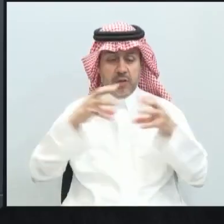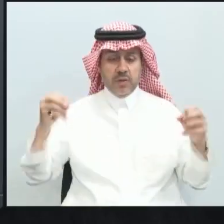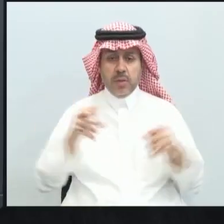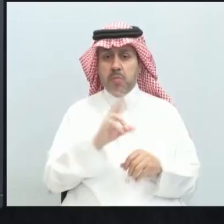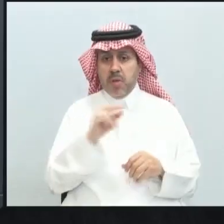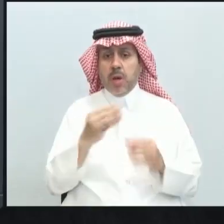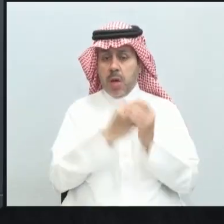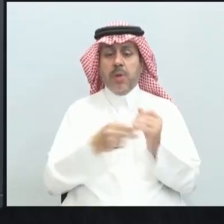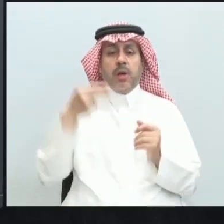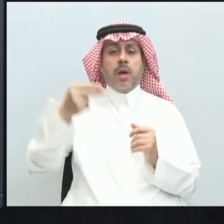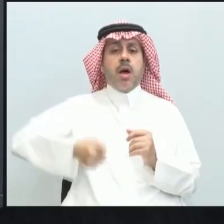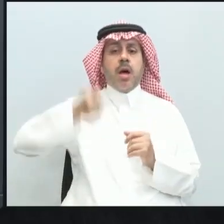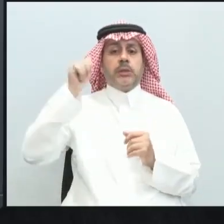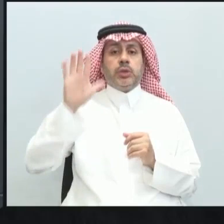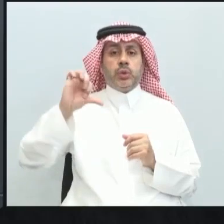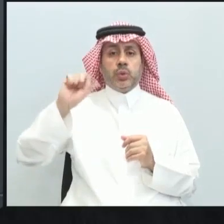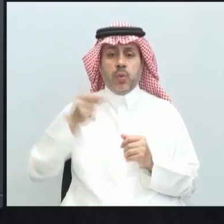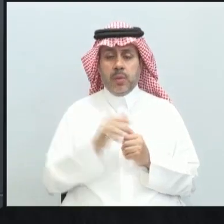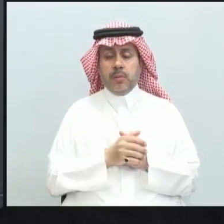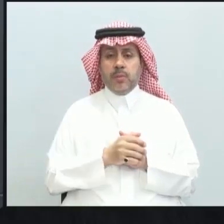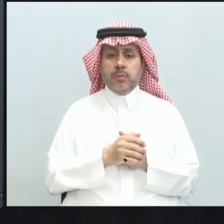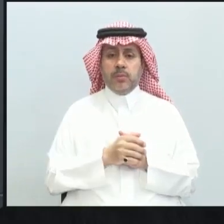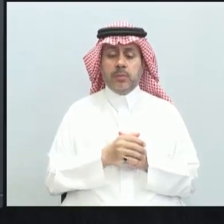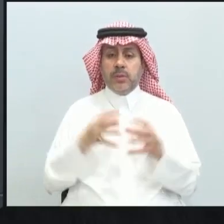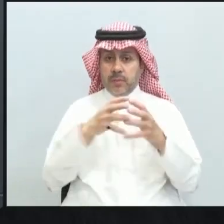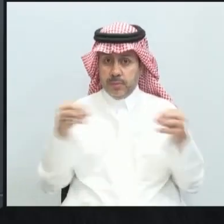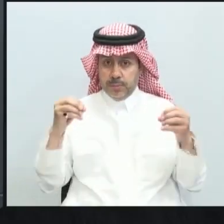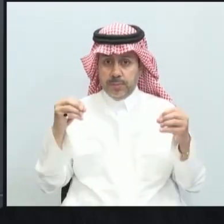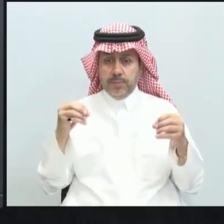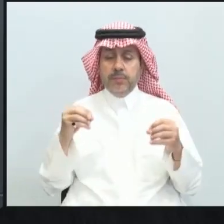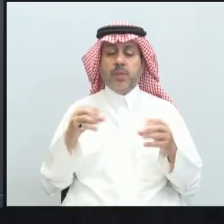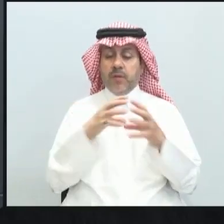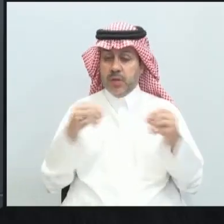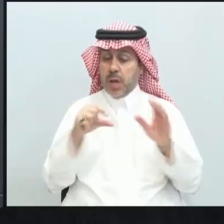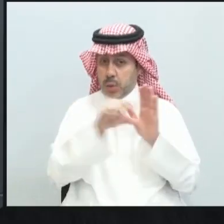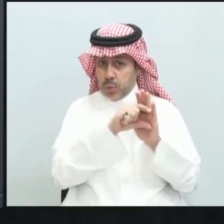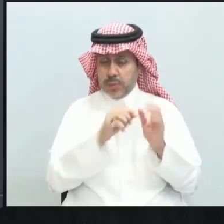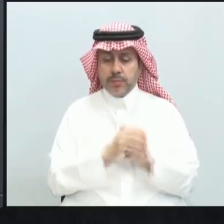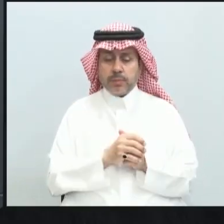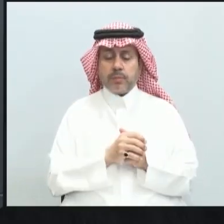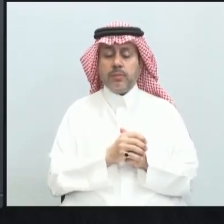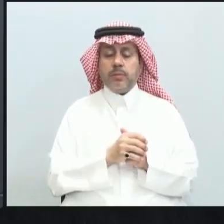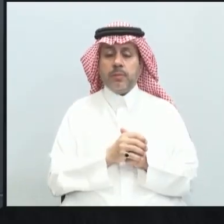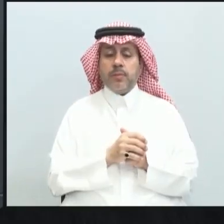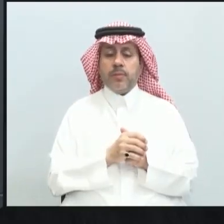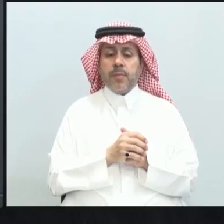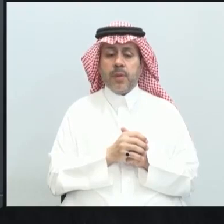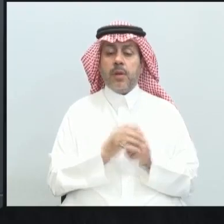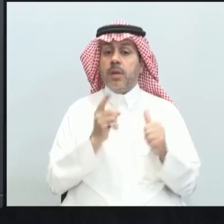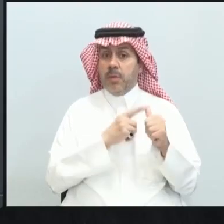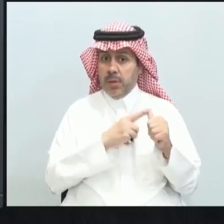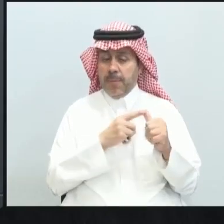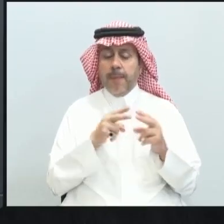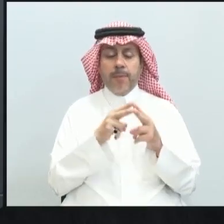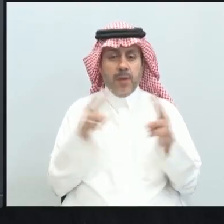تعالى بهذا الامر بحيث انه عند تفسيره لاي سوره من سور القران يبدا